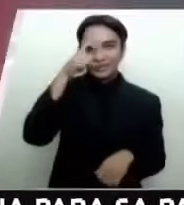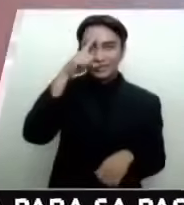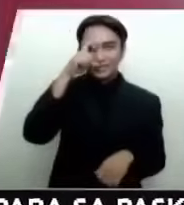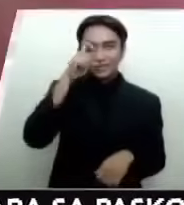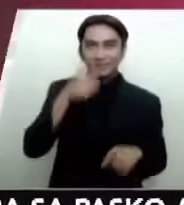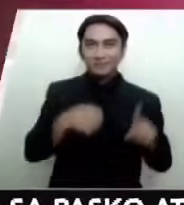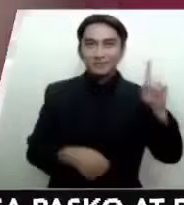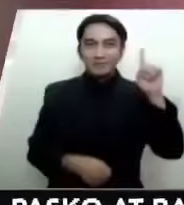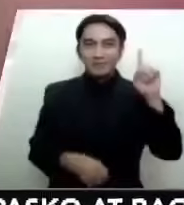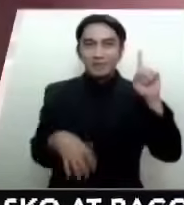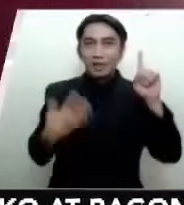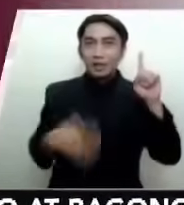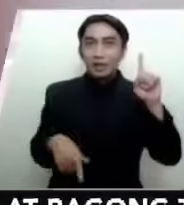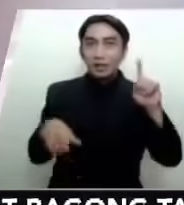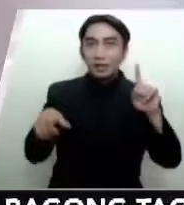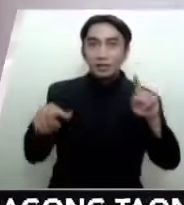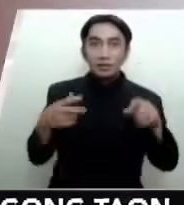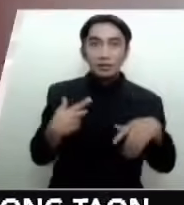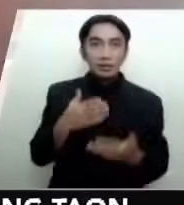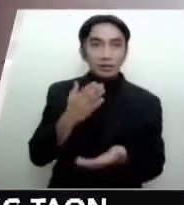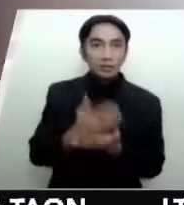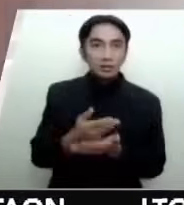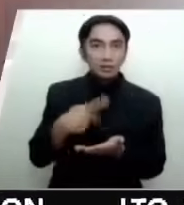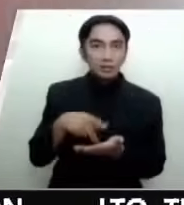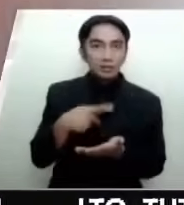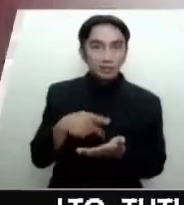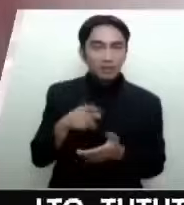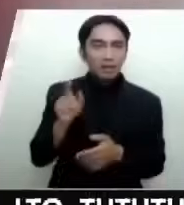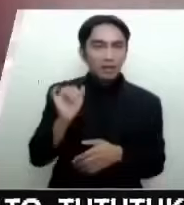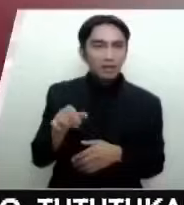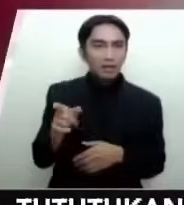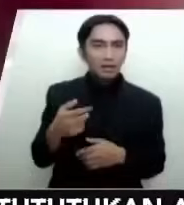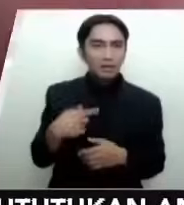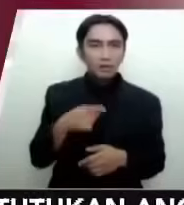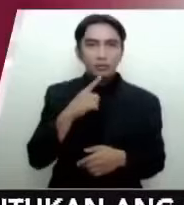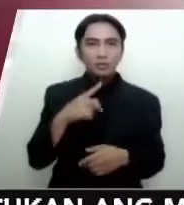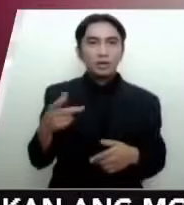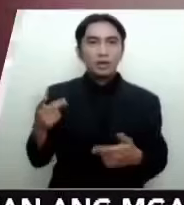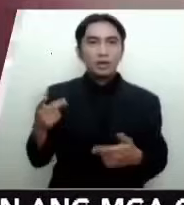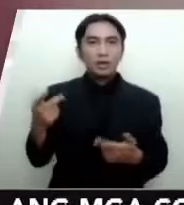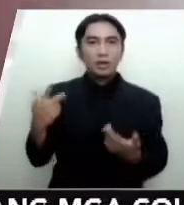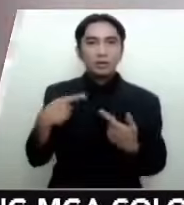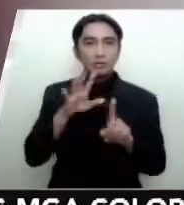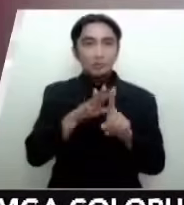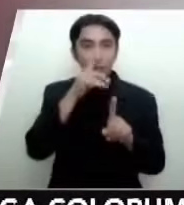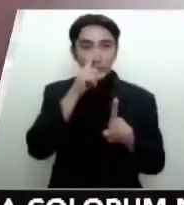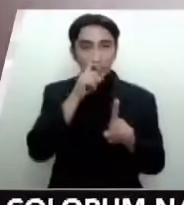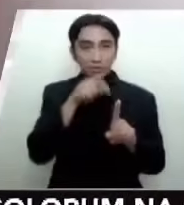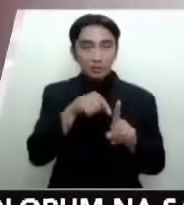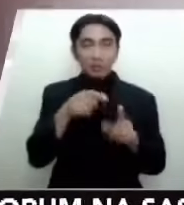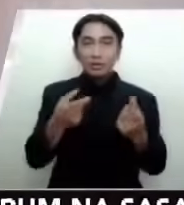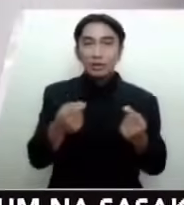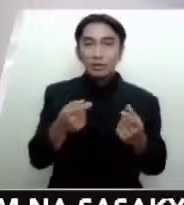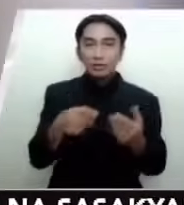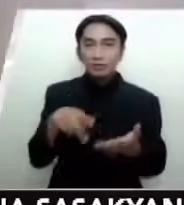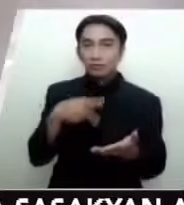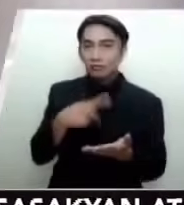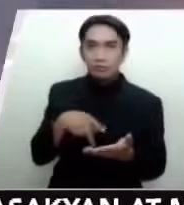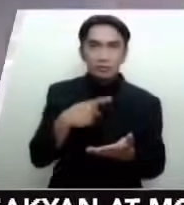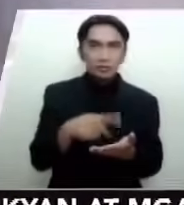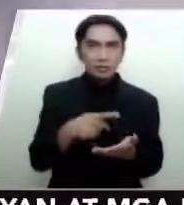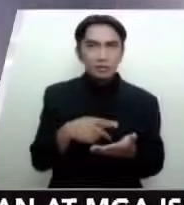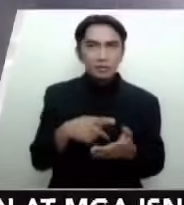Ayos, stop dance pala yan. Paano ba naman kasi? Todo bigay ang 5-year-old na si Gian Camargo sa pag-indak. Pero pansin din na